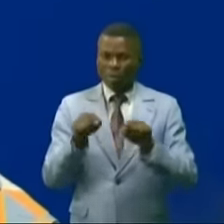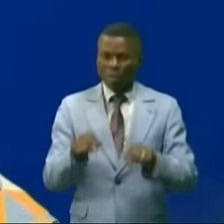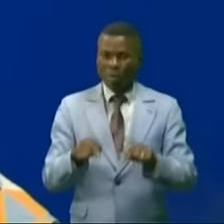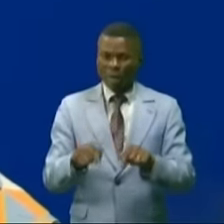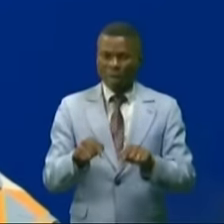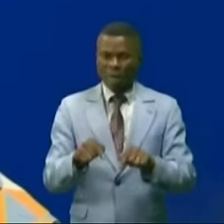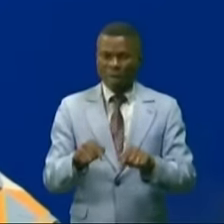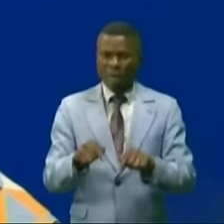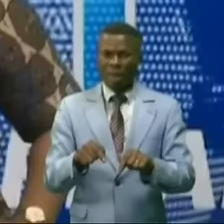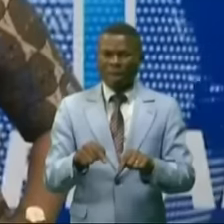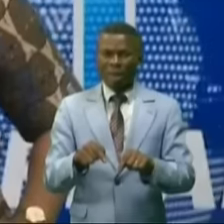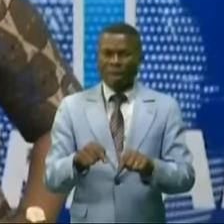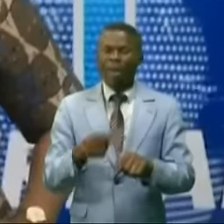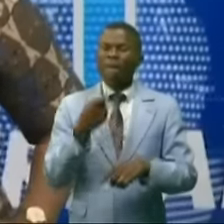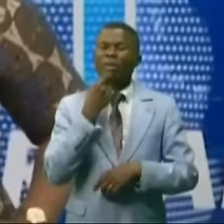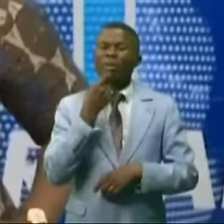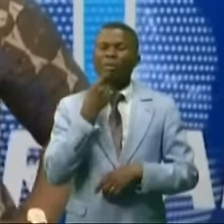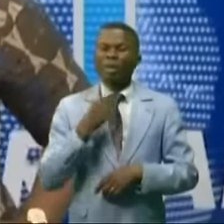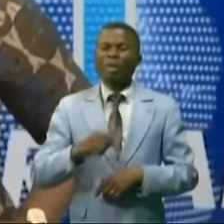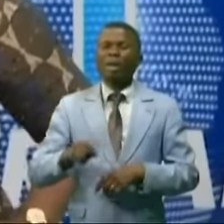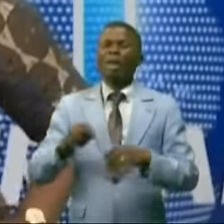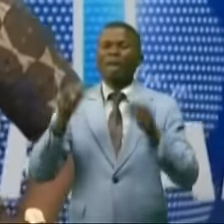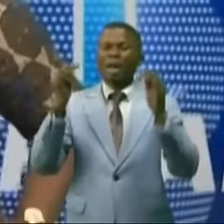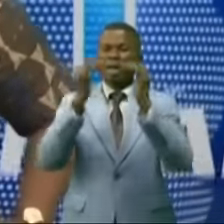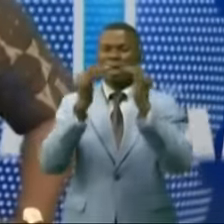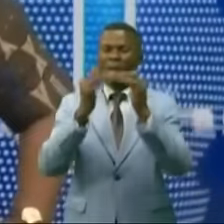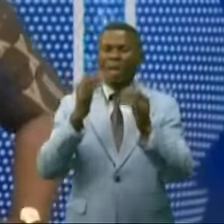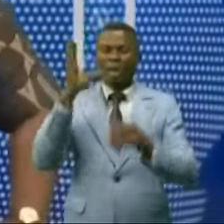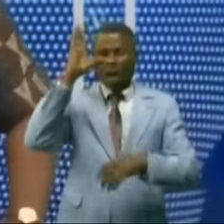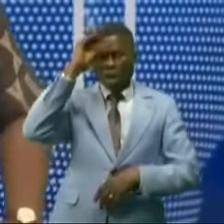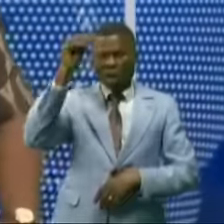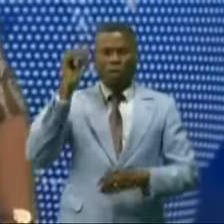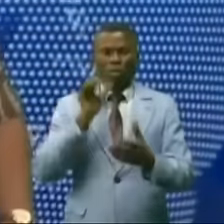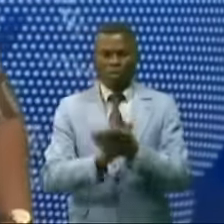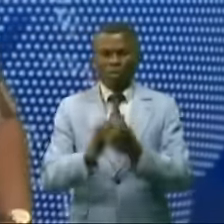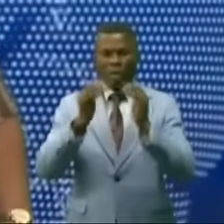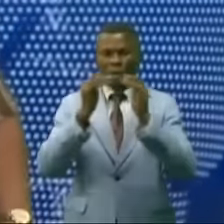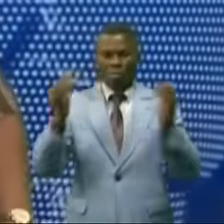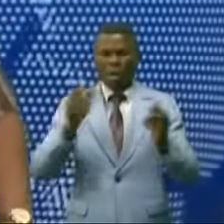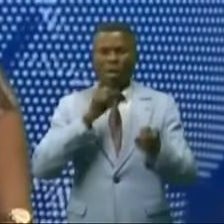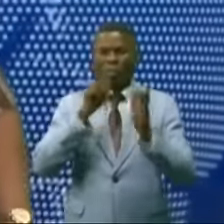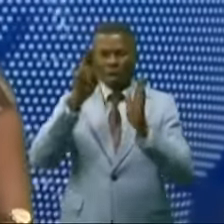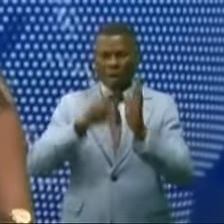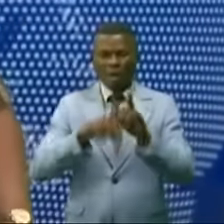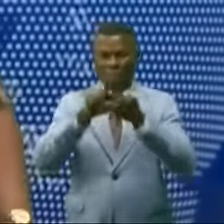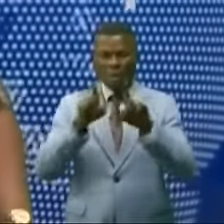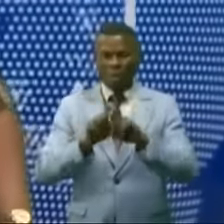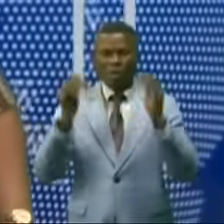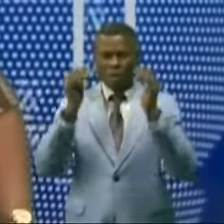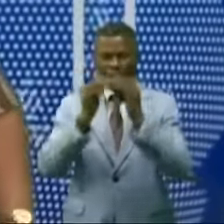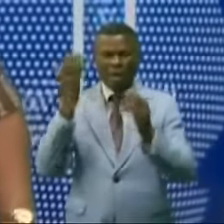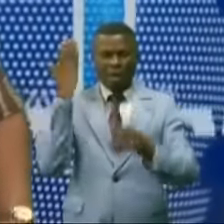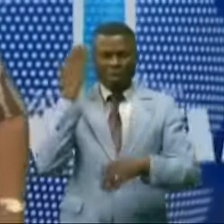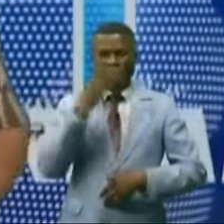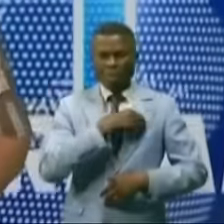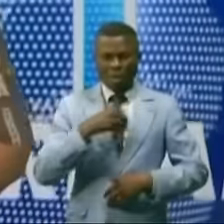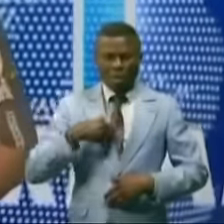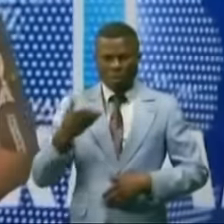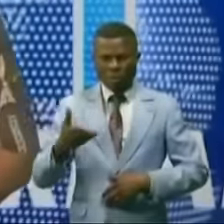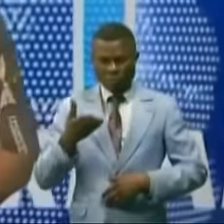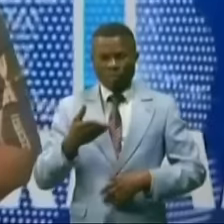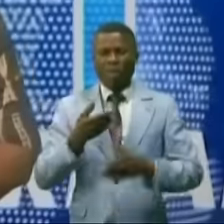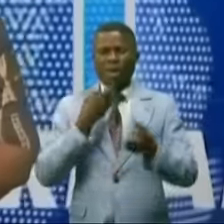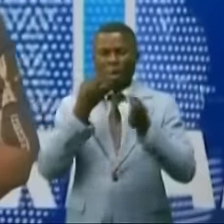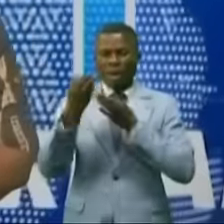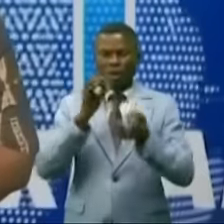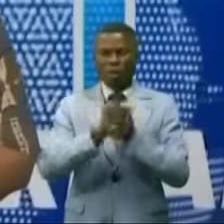extrait, l'histoire de la parité en RDC, paix, Parlement et parité, elles ont fait inscrire la